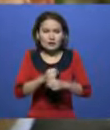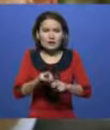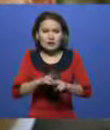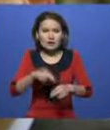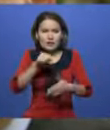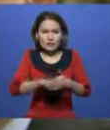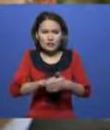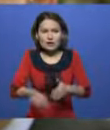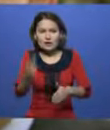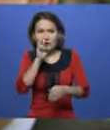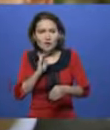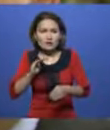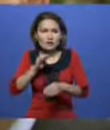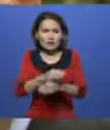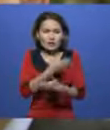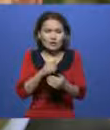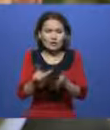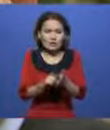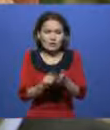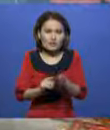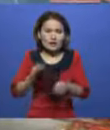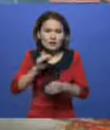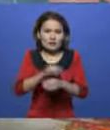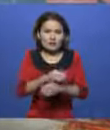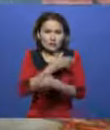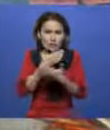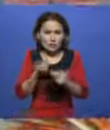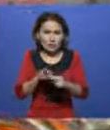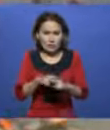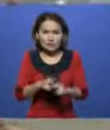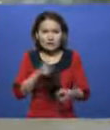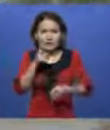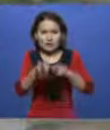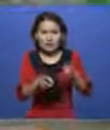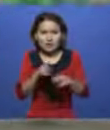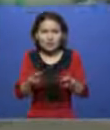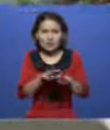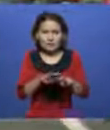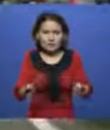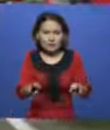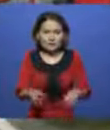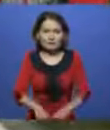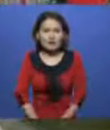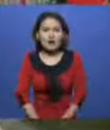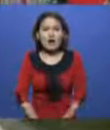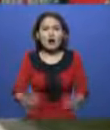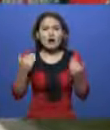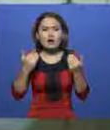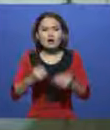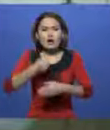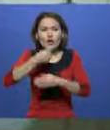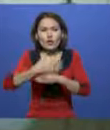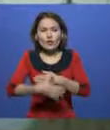жалпы халықтық ереуілге қатысып білдіретін боламыз. Бүгін тәртіп сақшылары наразы топты тарқатып, орталық көшелерде